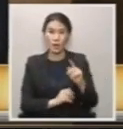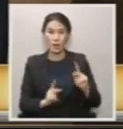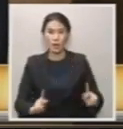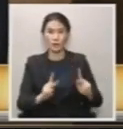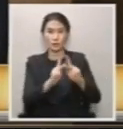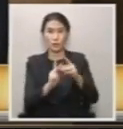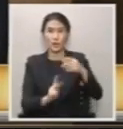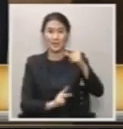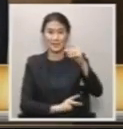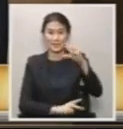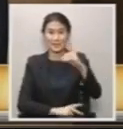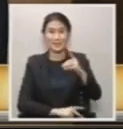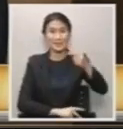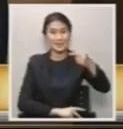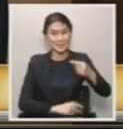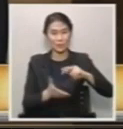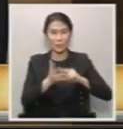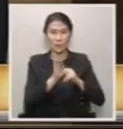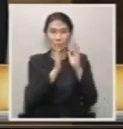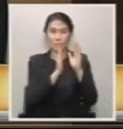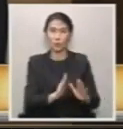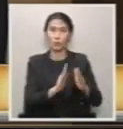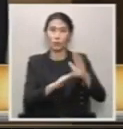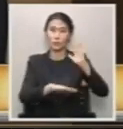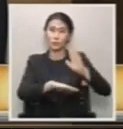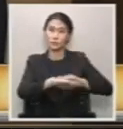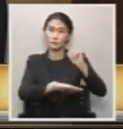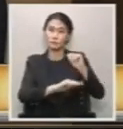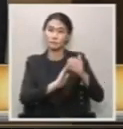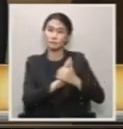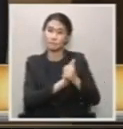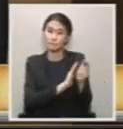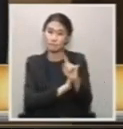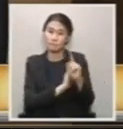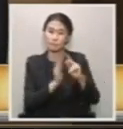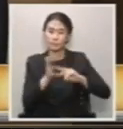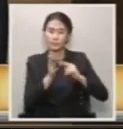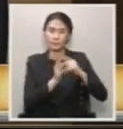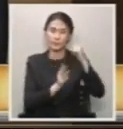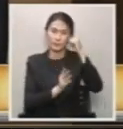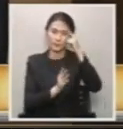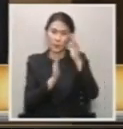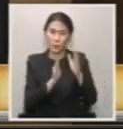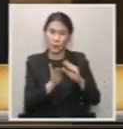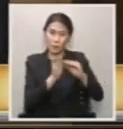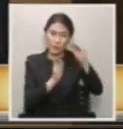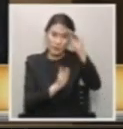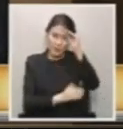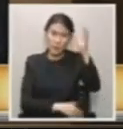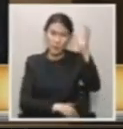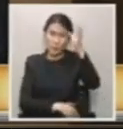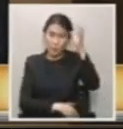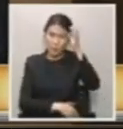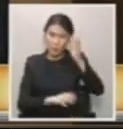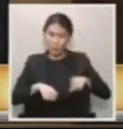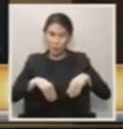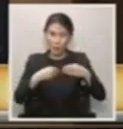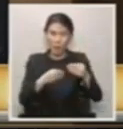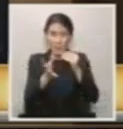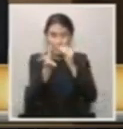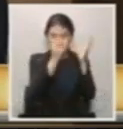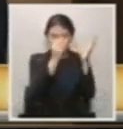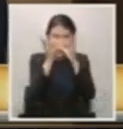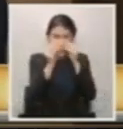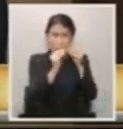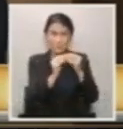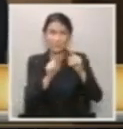ที่จะให้นั้นก็ผ่านจากผู้เชี่ยวชาญที่จะสร้างบทเรียนความรู้องค์ความรู้เพิ่มเติมทักษะ